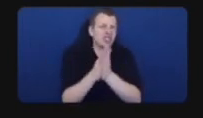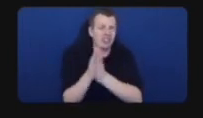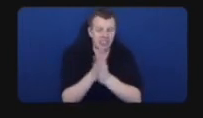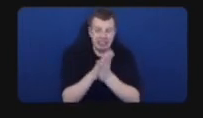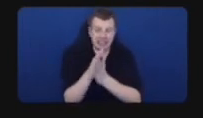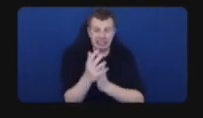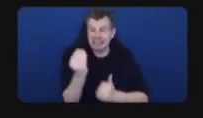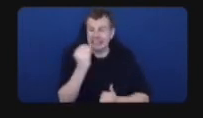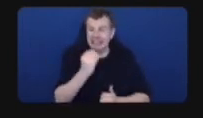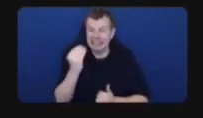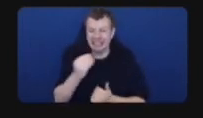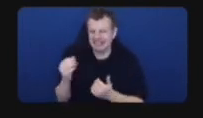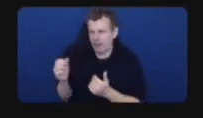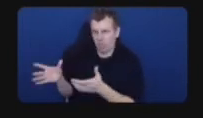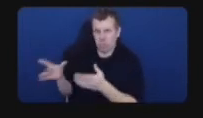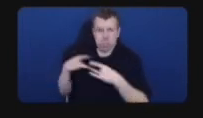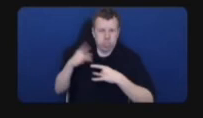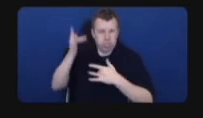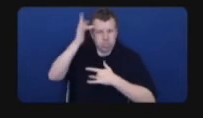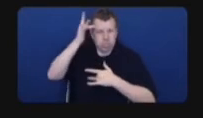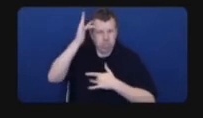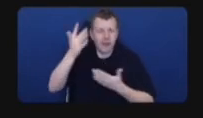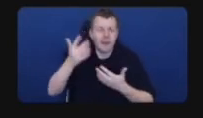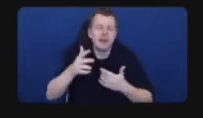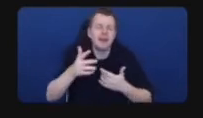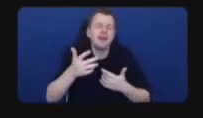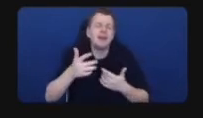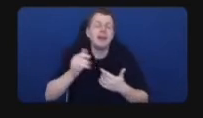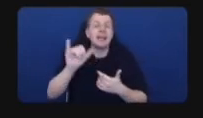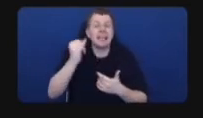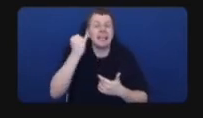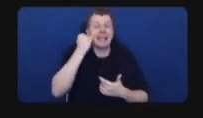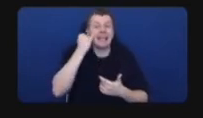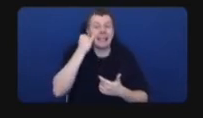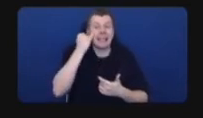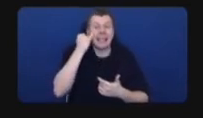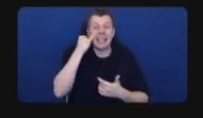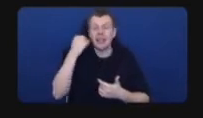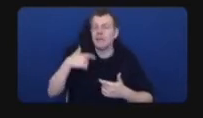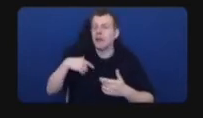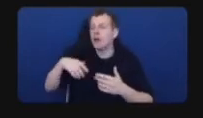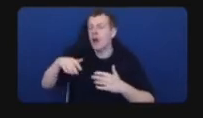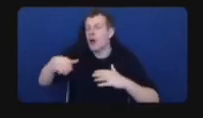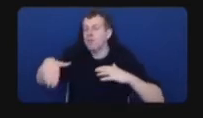还有垃圾，所以你如果碰到这个水的时候呢你一定要洗手的，